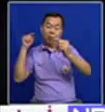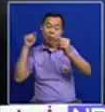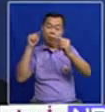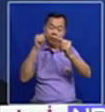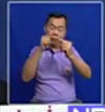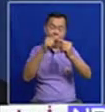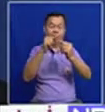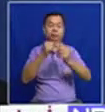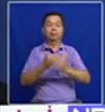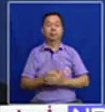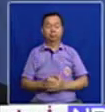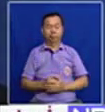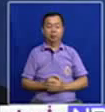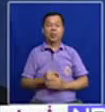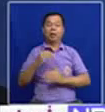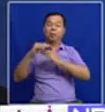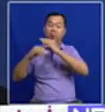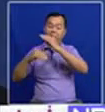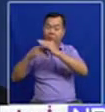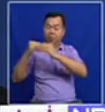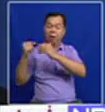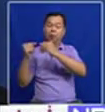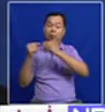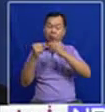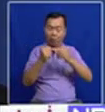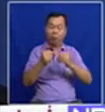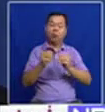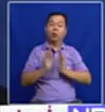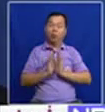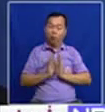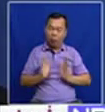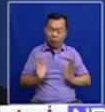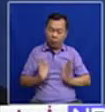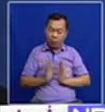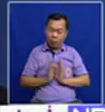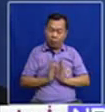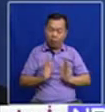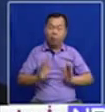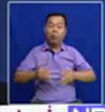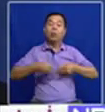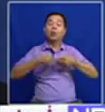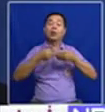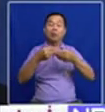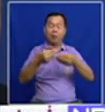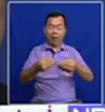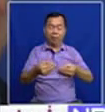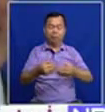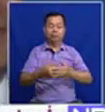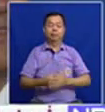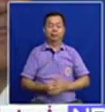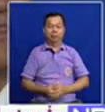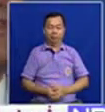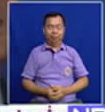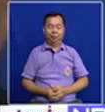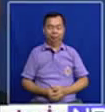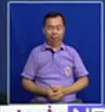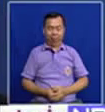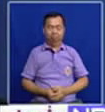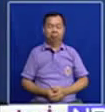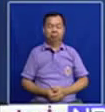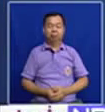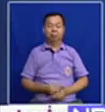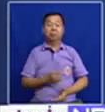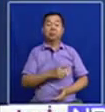ำไปสู่การพัฒนาอย่างยั่งยืนต่อไปในอนาคตนะครับ Thank you for ITU andCongratulations